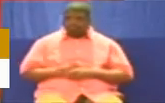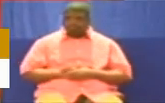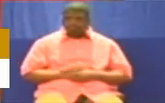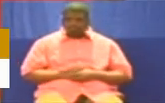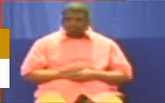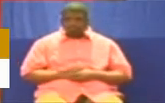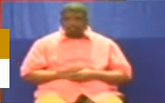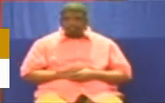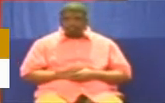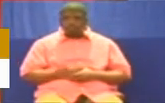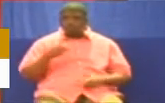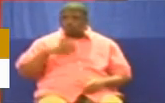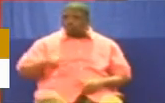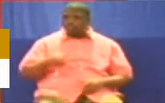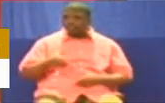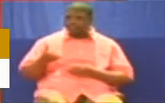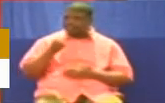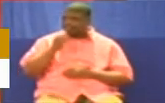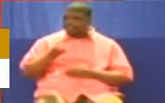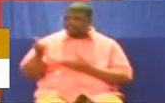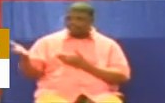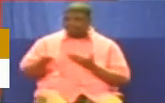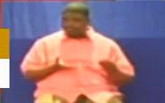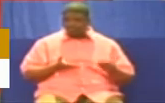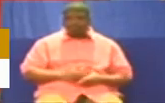Mheshimiwa waziri, tunaomba taarifa.